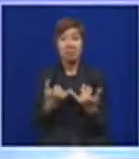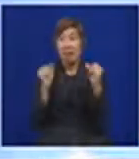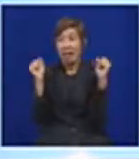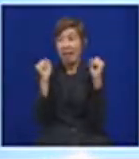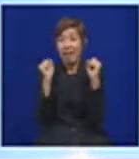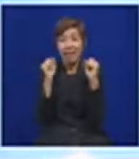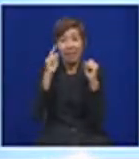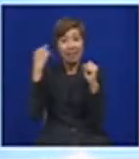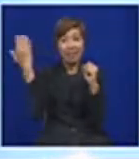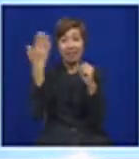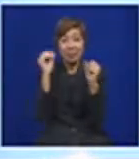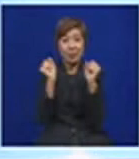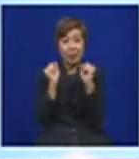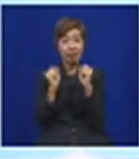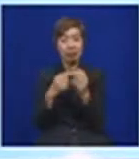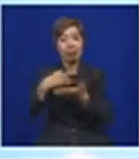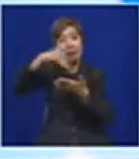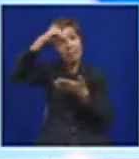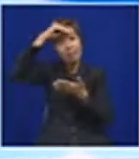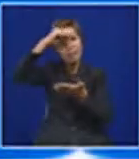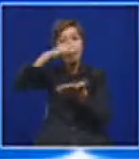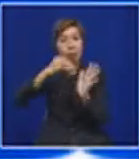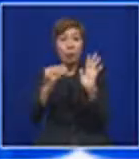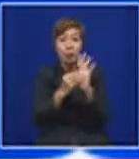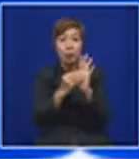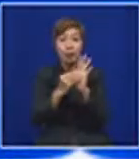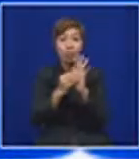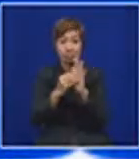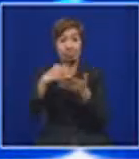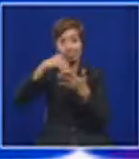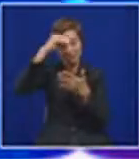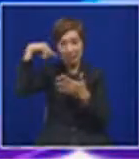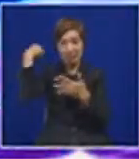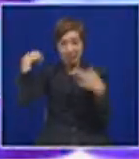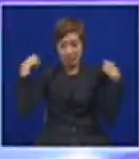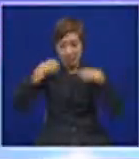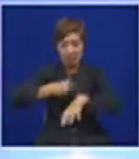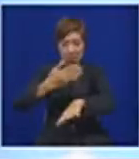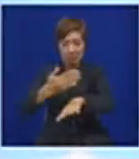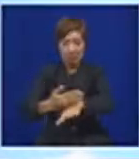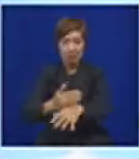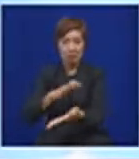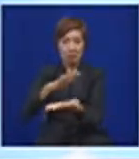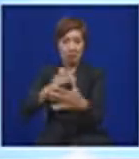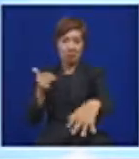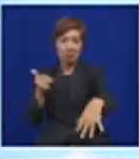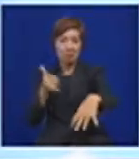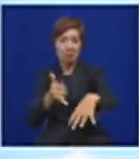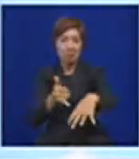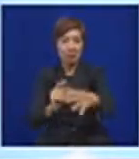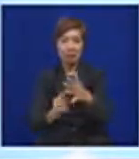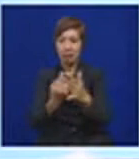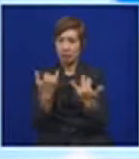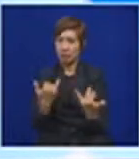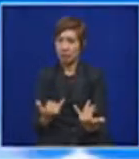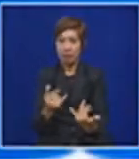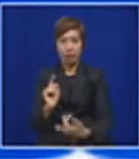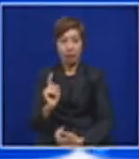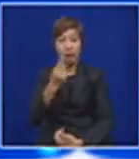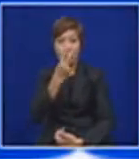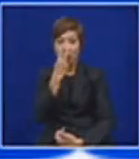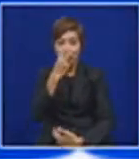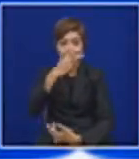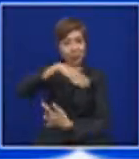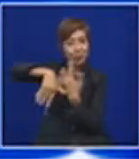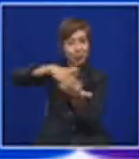แบบนี้นะคะเด็กๆนักเรียนในกรุงเทพมหานครต่างสวมใส่เสื้อกันหนาวมาเรียนกันเป็นวันแรกตั้งแต่เข้าสู่ช่วงฤดูหนาวเราจะพาไปดูบรรย